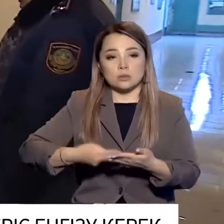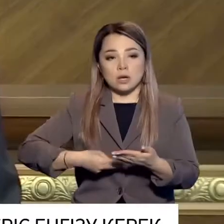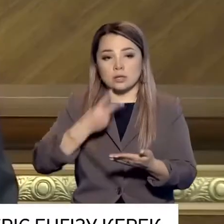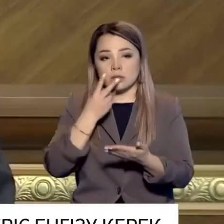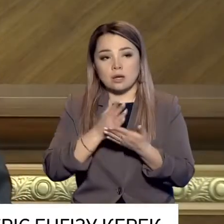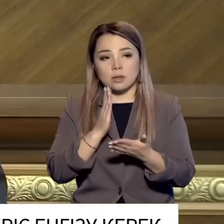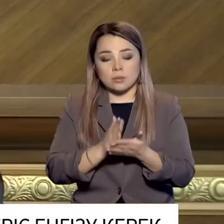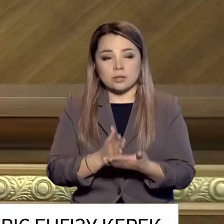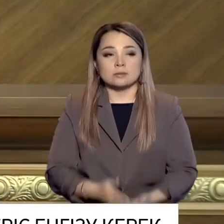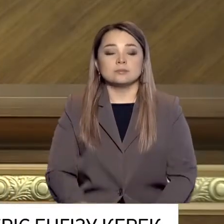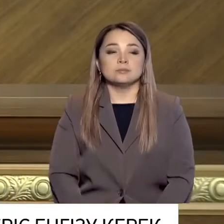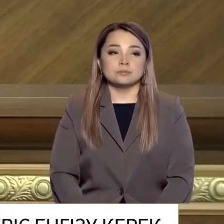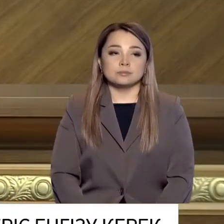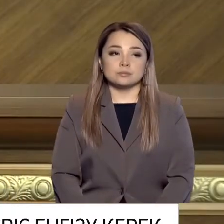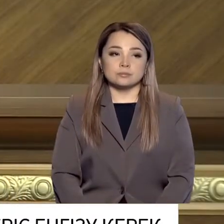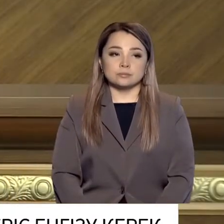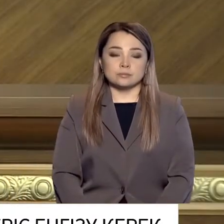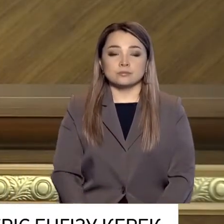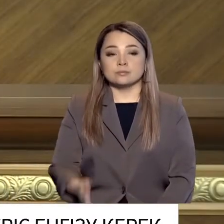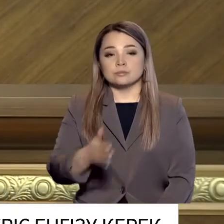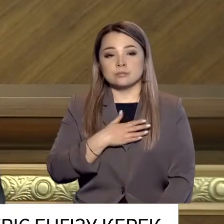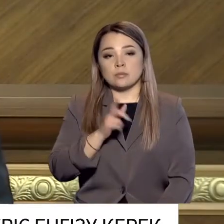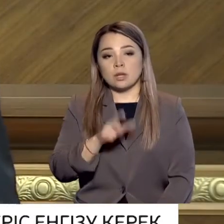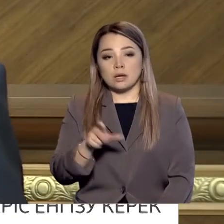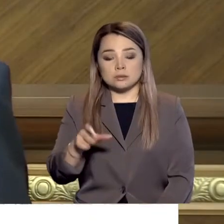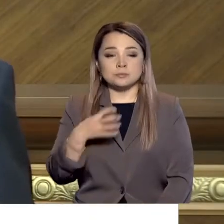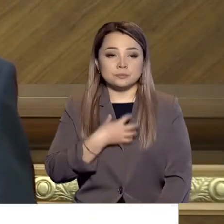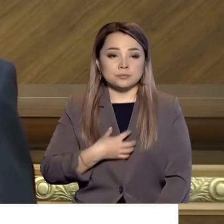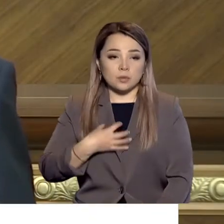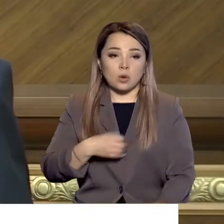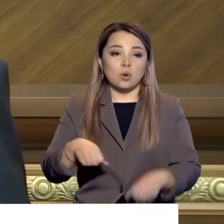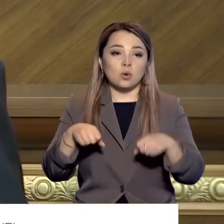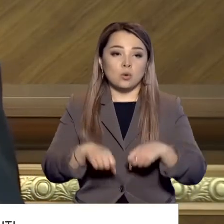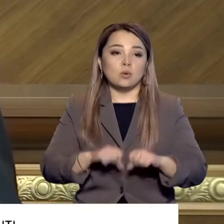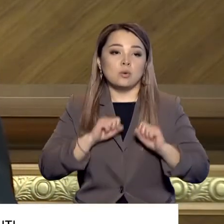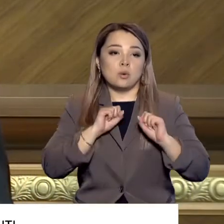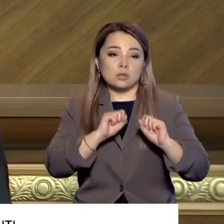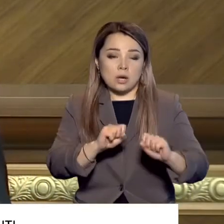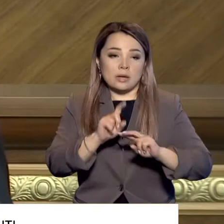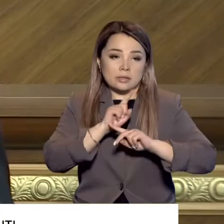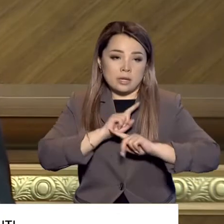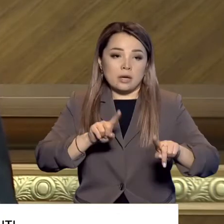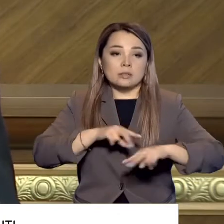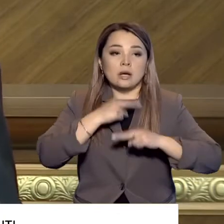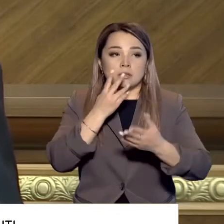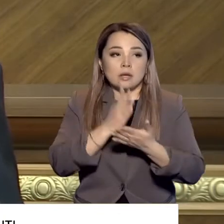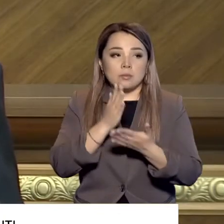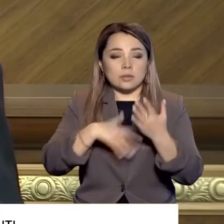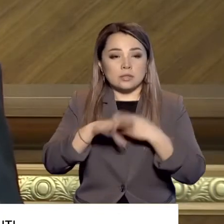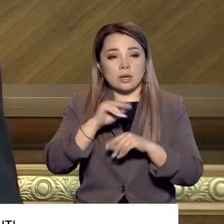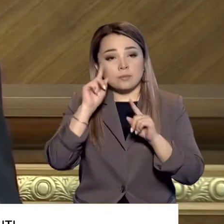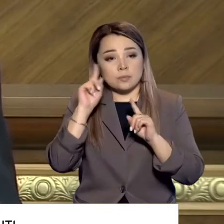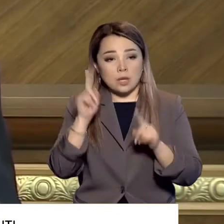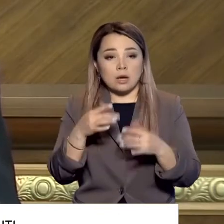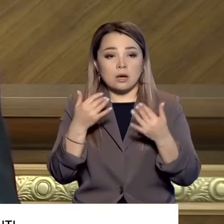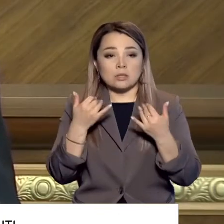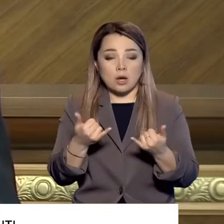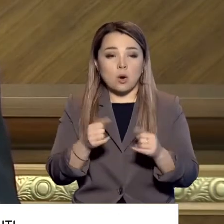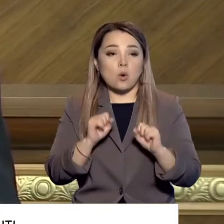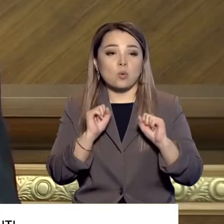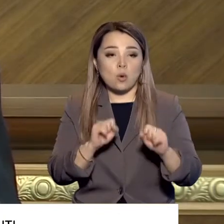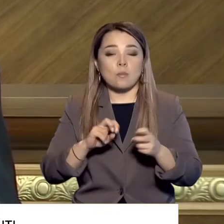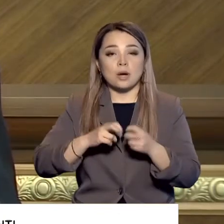берді. Вы знаете, что я уделяю особое. Менің азаматтардың негізгі құқықтарын қорғауға ерекше назар аударатынымды білесіздер. Алайда